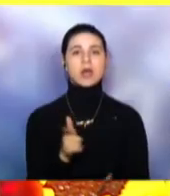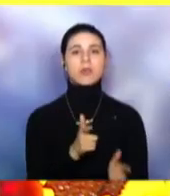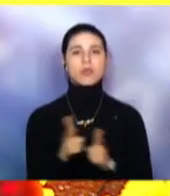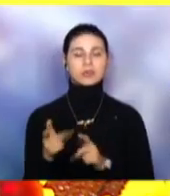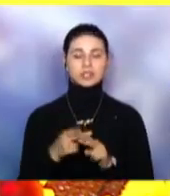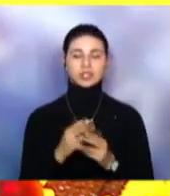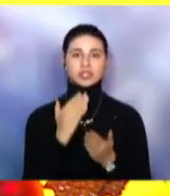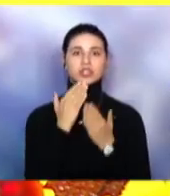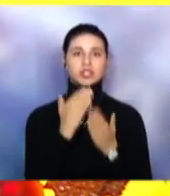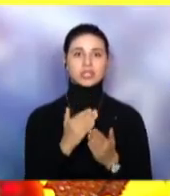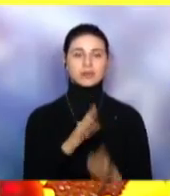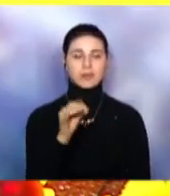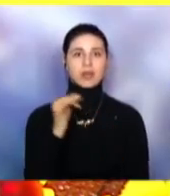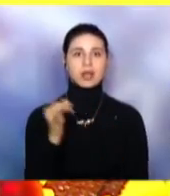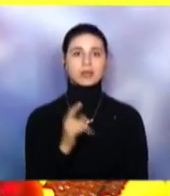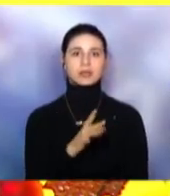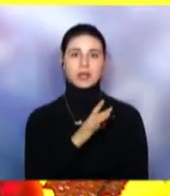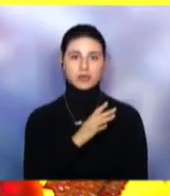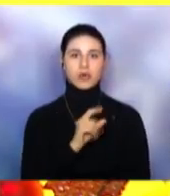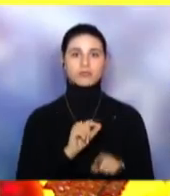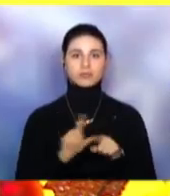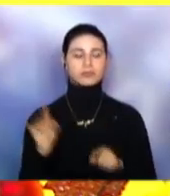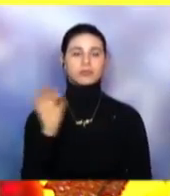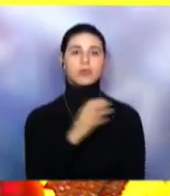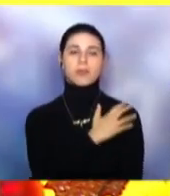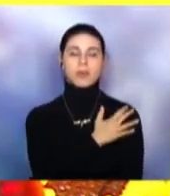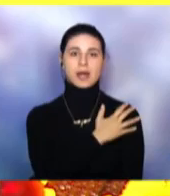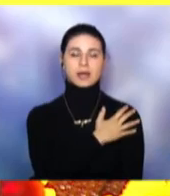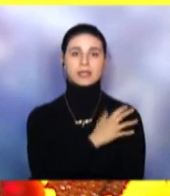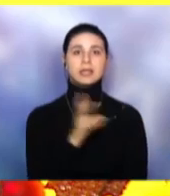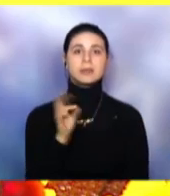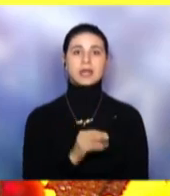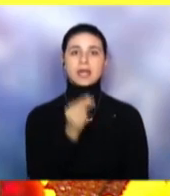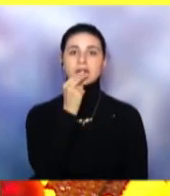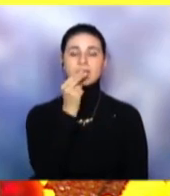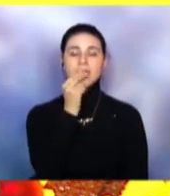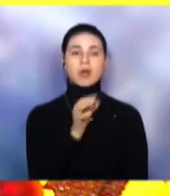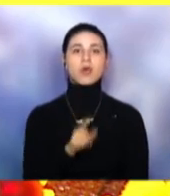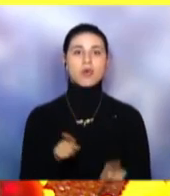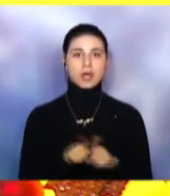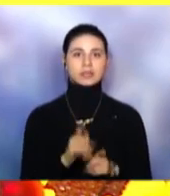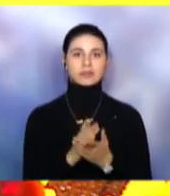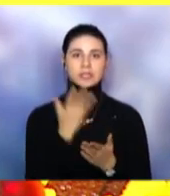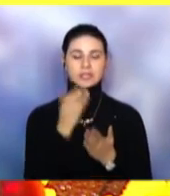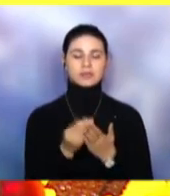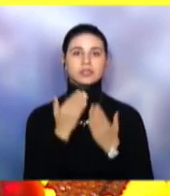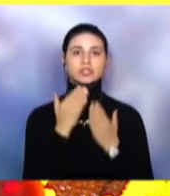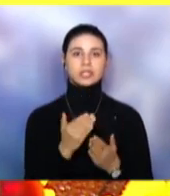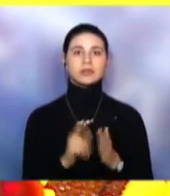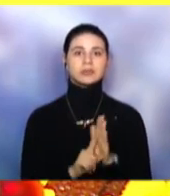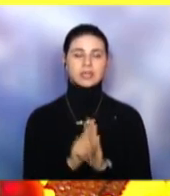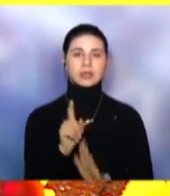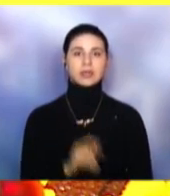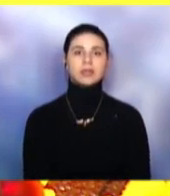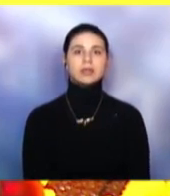იმ კითხვებზე აგებული, რომელიც თქვენ დაგვისვით მხრის სარტყელთან დაკავშირებით, თუმცა კვების ბლოკიც ასევე არის თქვენ კითხვებზე აგებული.